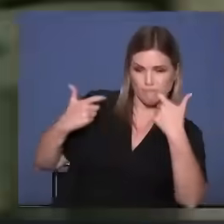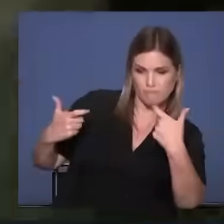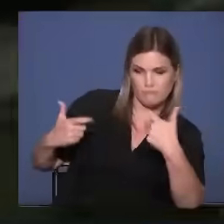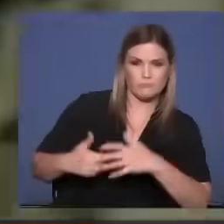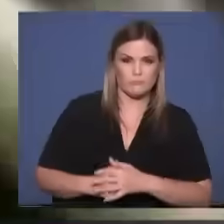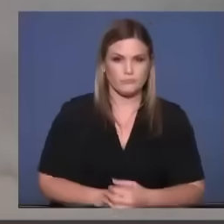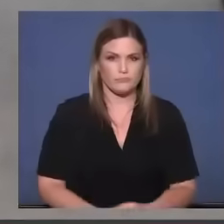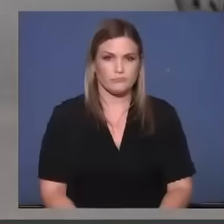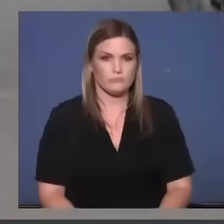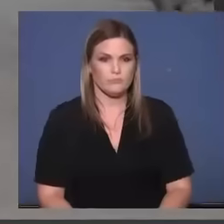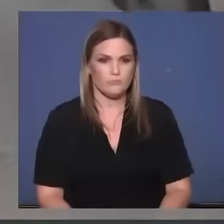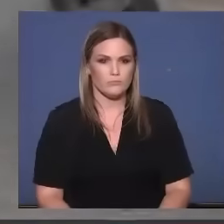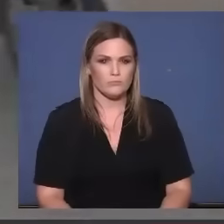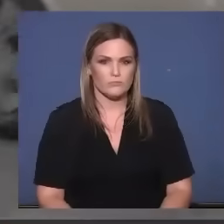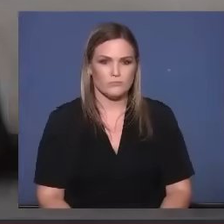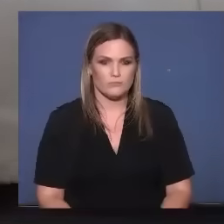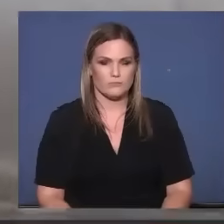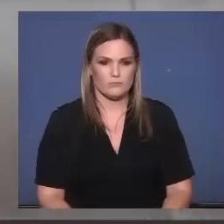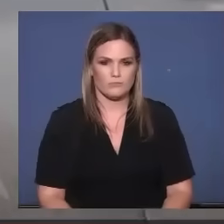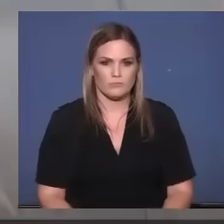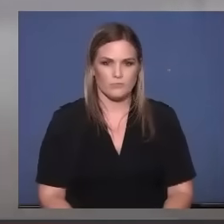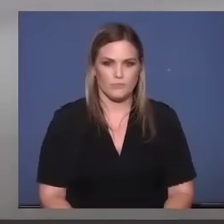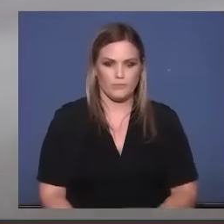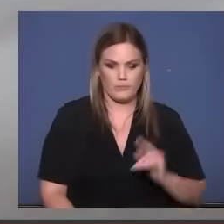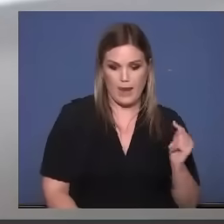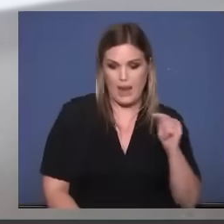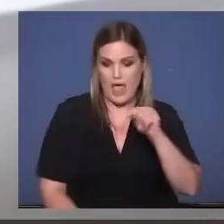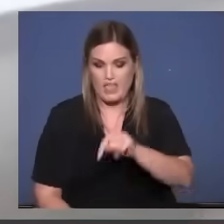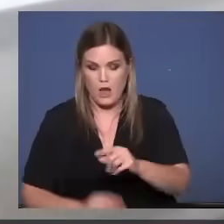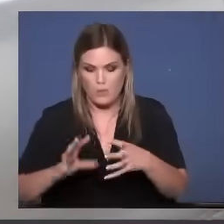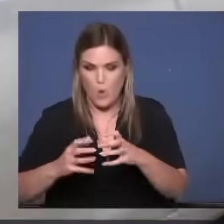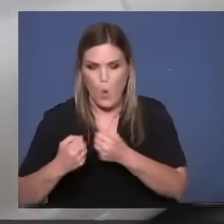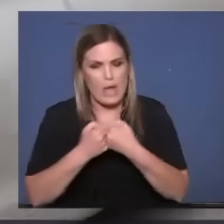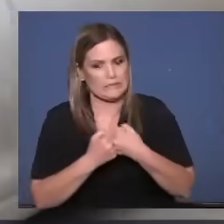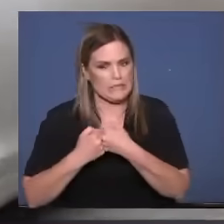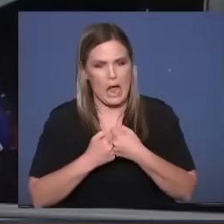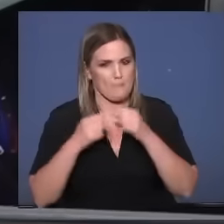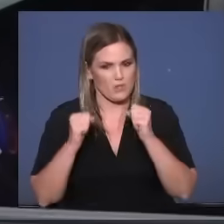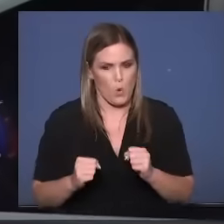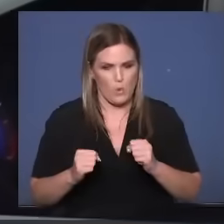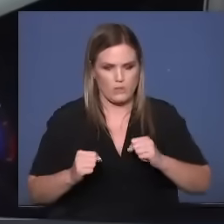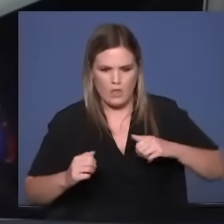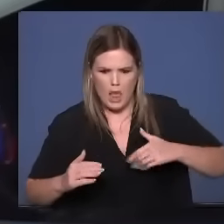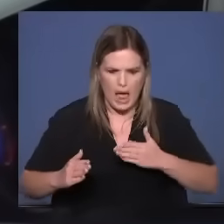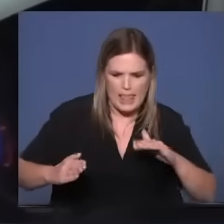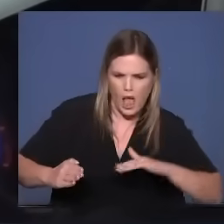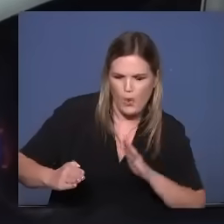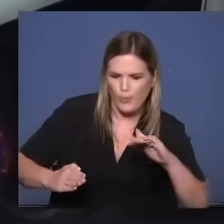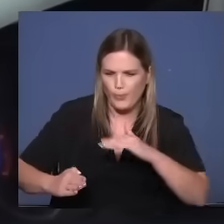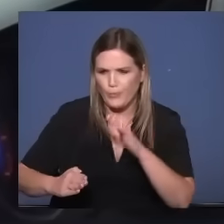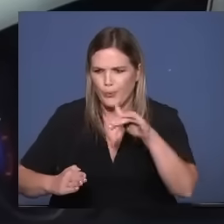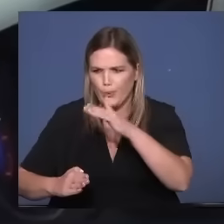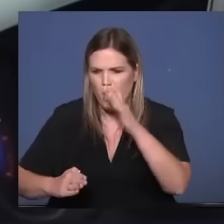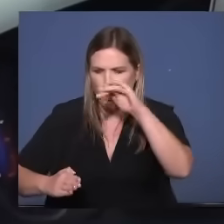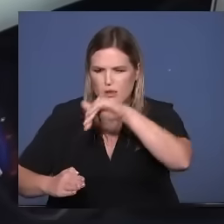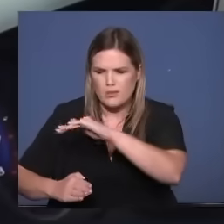להם ההגעה למושבה היא אתגר ביטחוני כבר בעלייה למטולה וליישובי ההר אתה מבין שחוקי המשחק